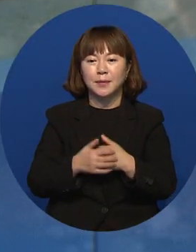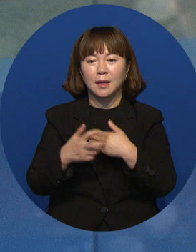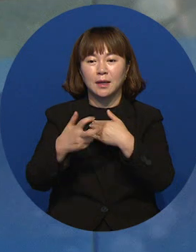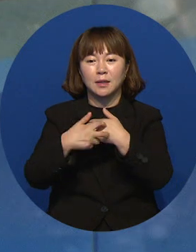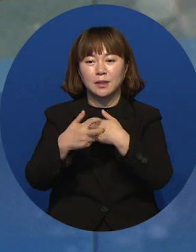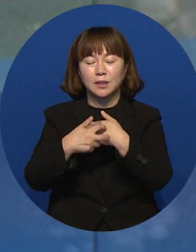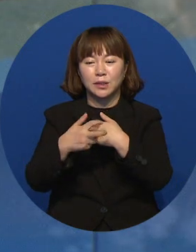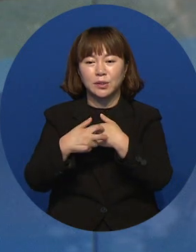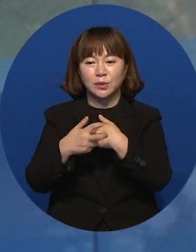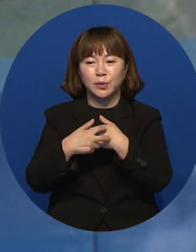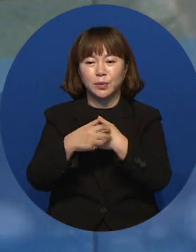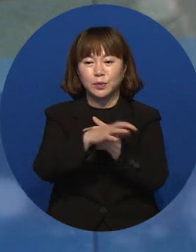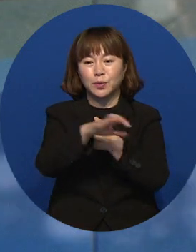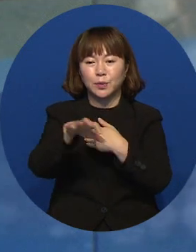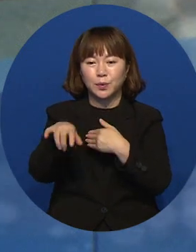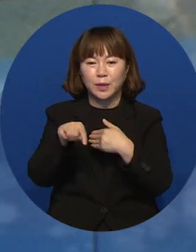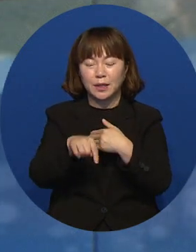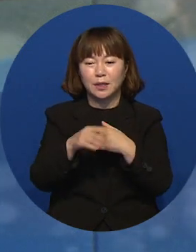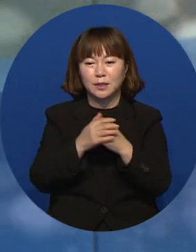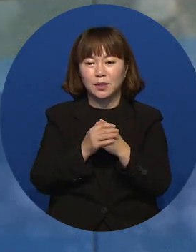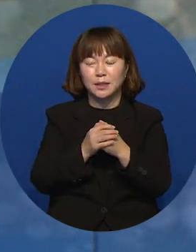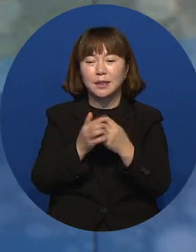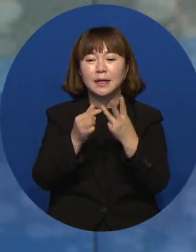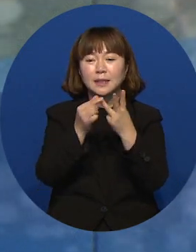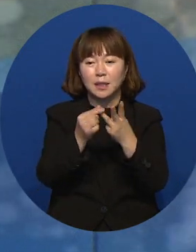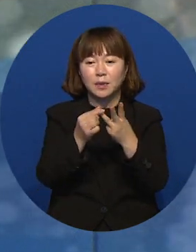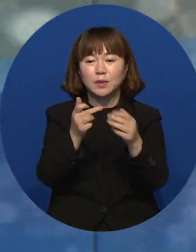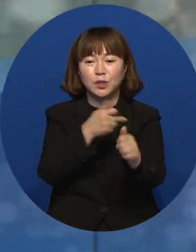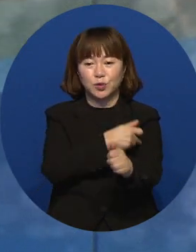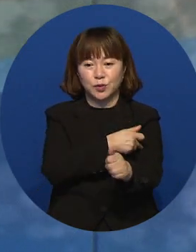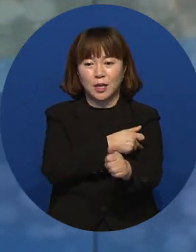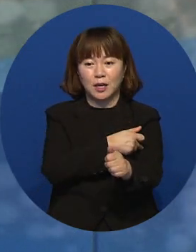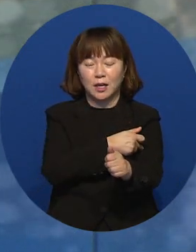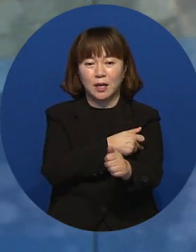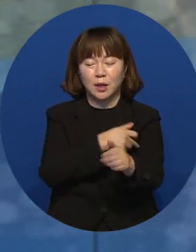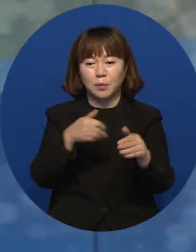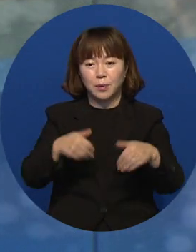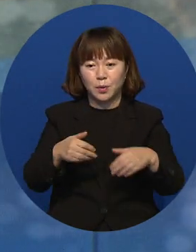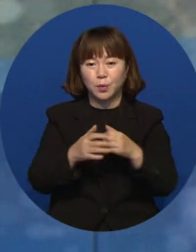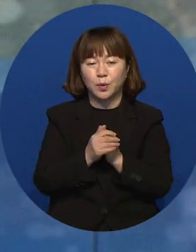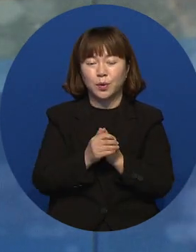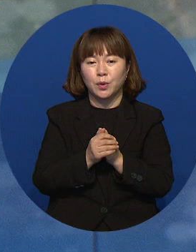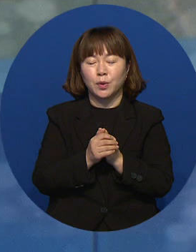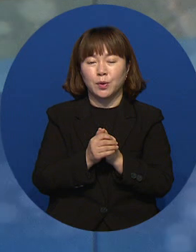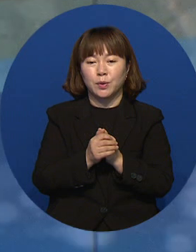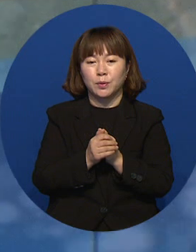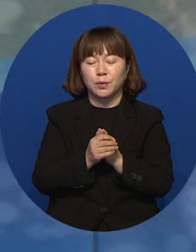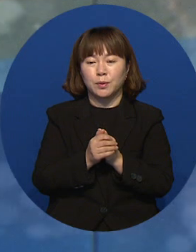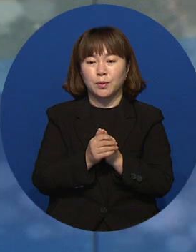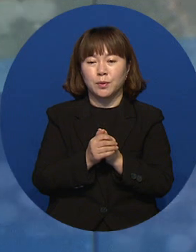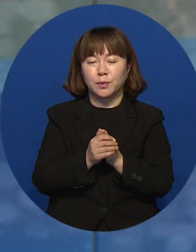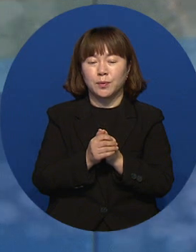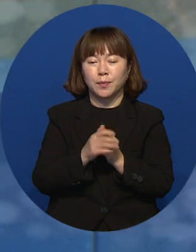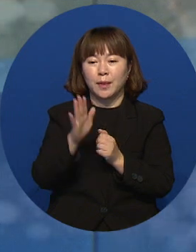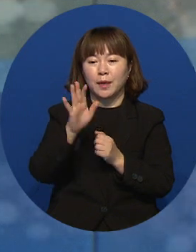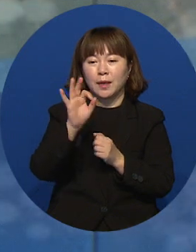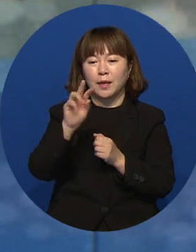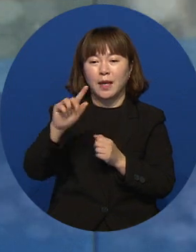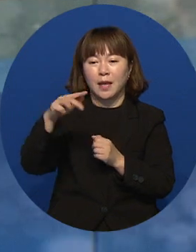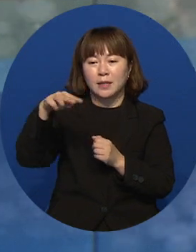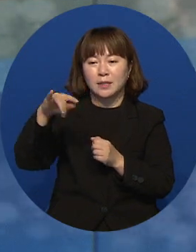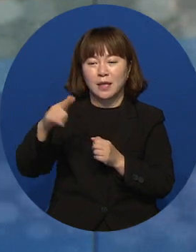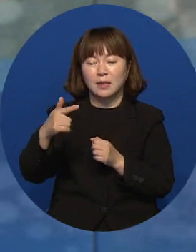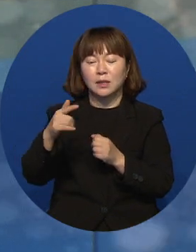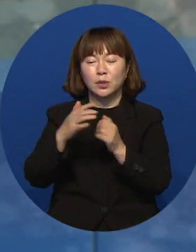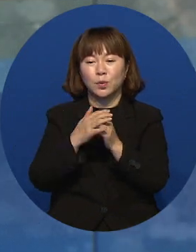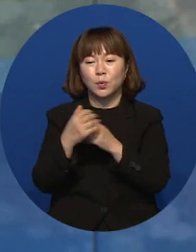걔는 부스터 샤 접종 필요성이 또 한번 맞았던 얀센 접종 저도 지금 굉장히 약화됐다 고 들어서 꼭 필요하다고 들어온 어떻습니까